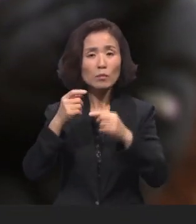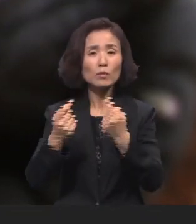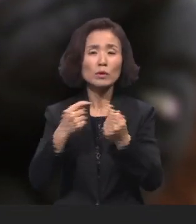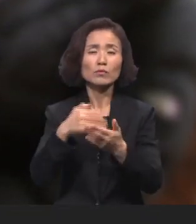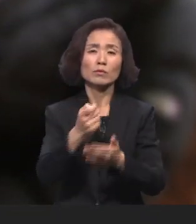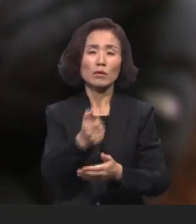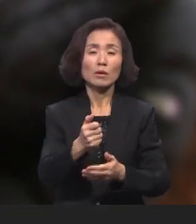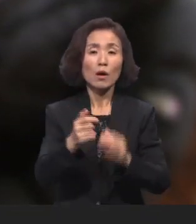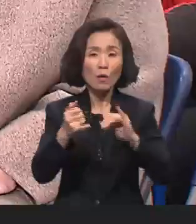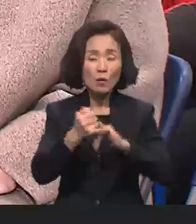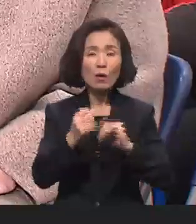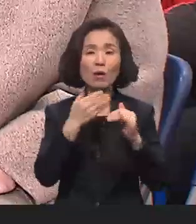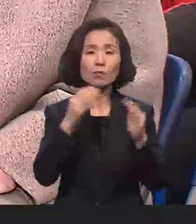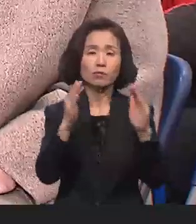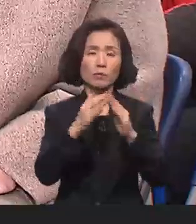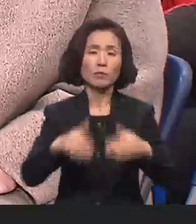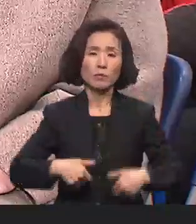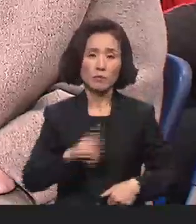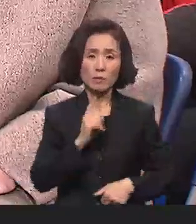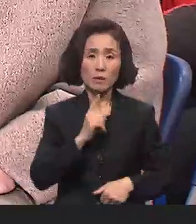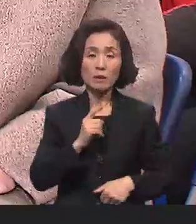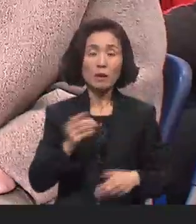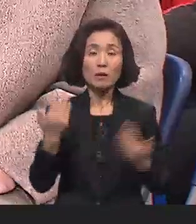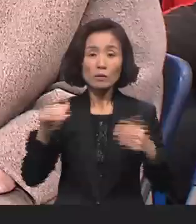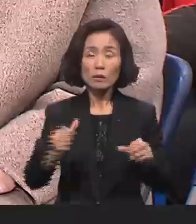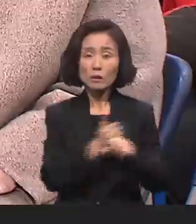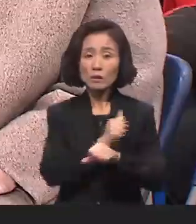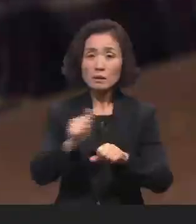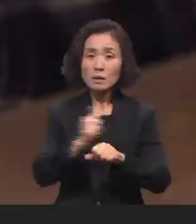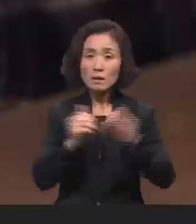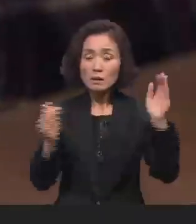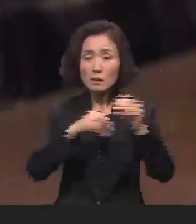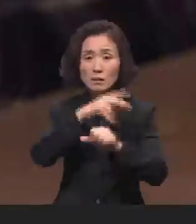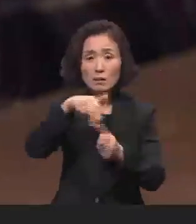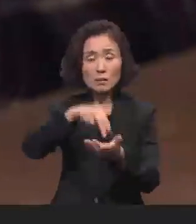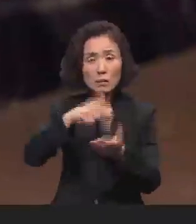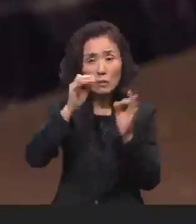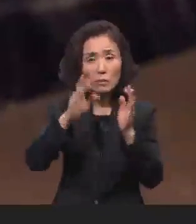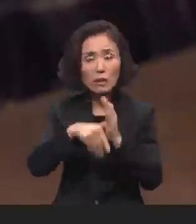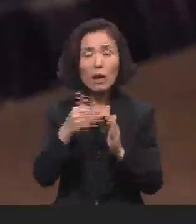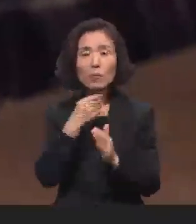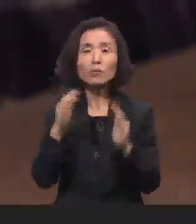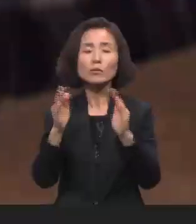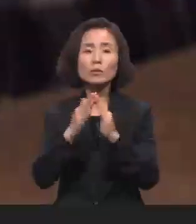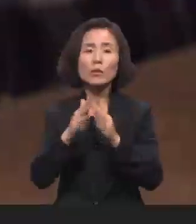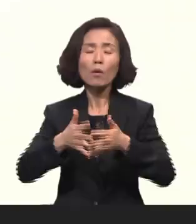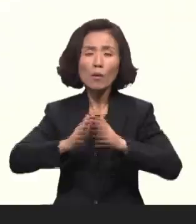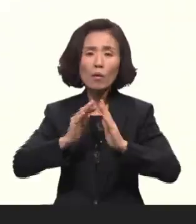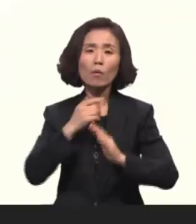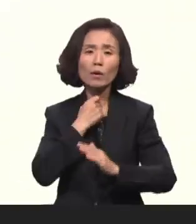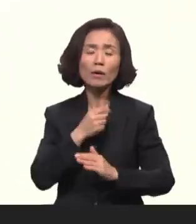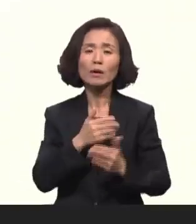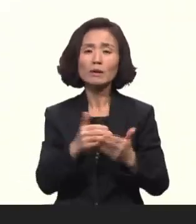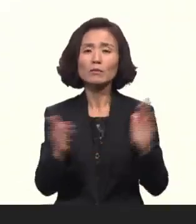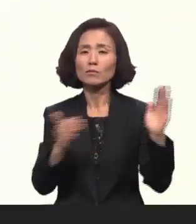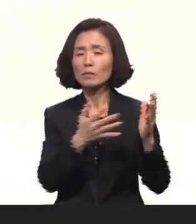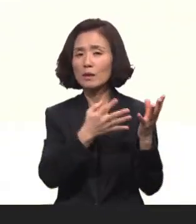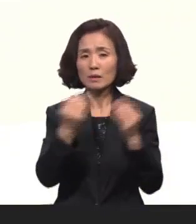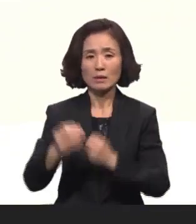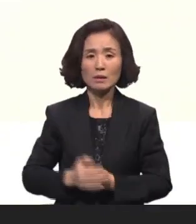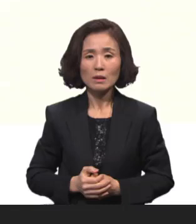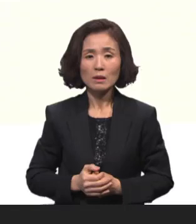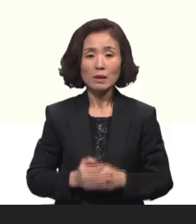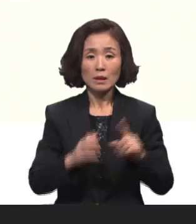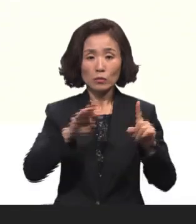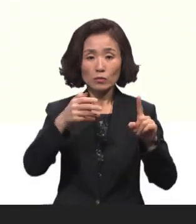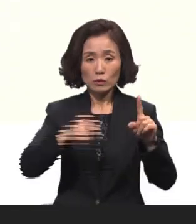얘기합니다. 또 이 학교에 다니는 학생들의 형편상 행복주택 건립을 원하는 학생들이 많습니다. 1분위부터